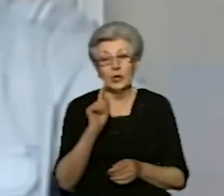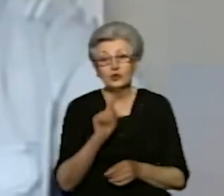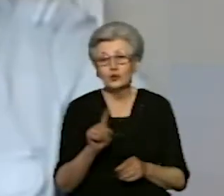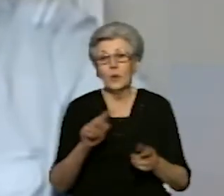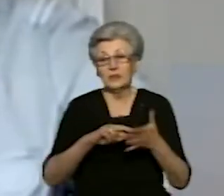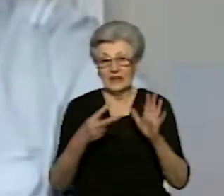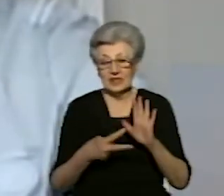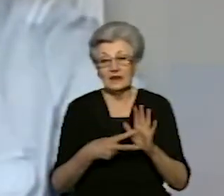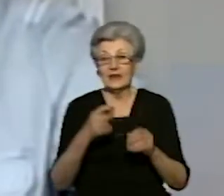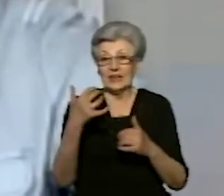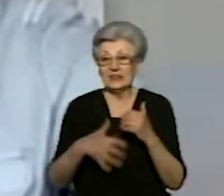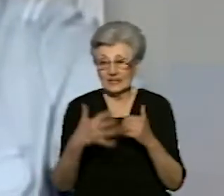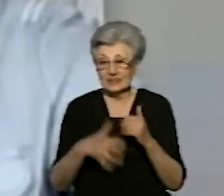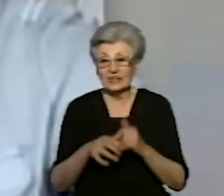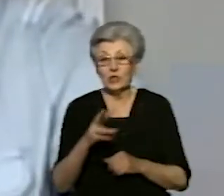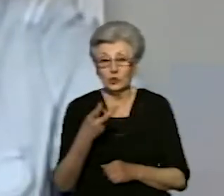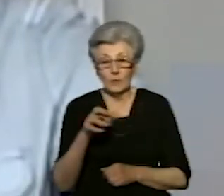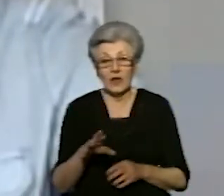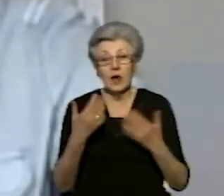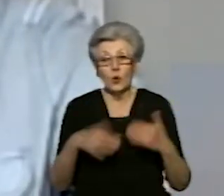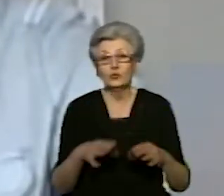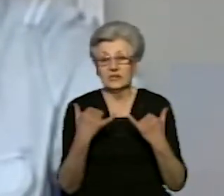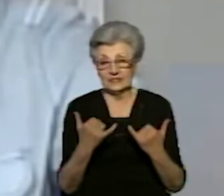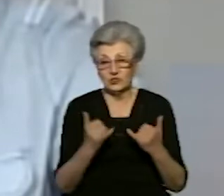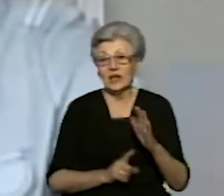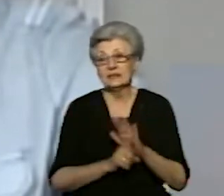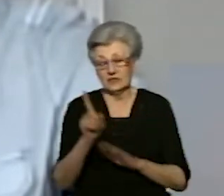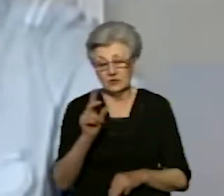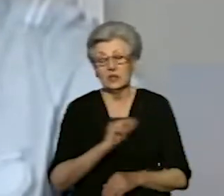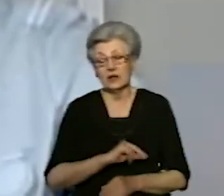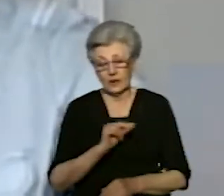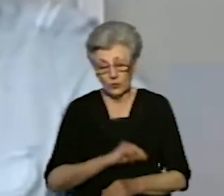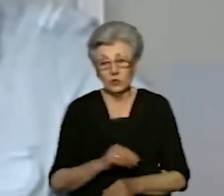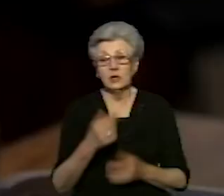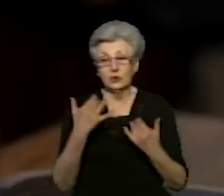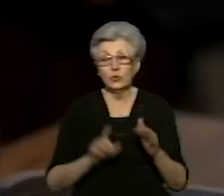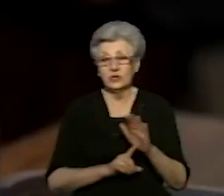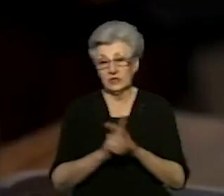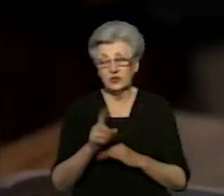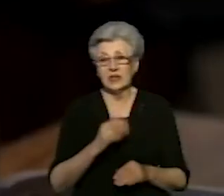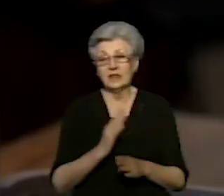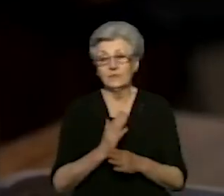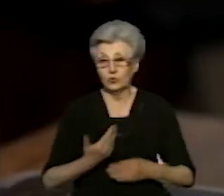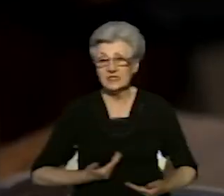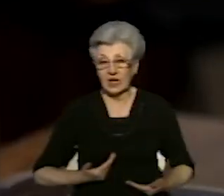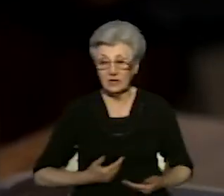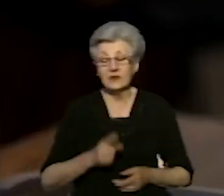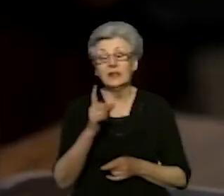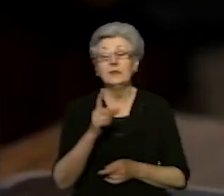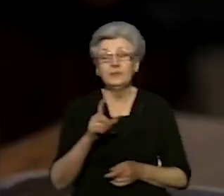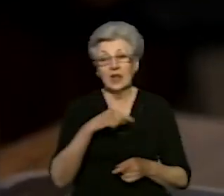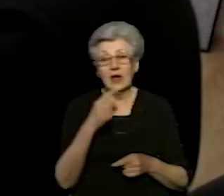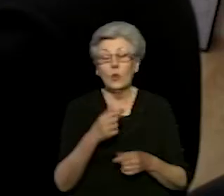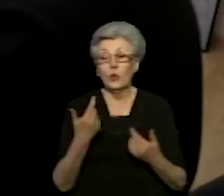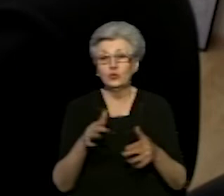на середину мая, вже зараз відкривається, вже зараз починає функціонувати. Дмитро каже, дозволили збиратися